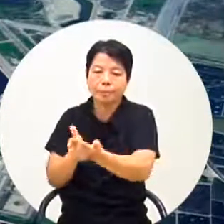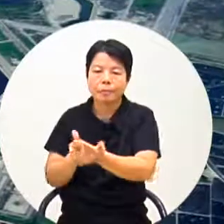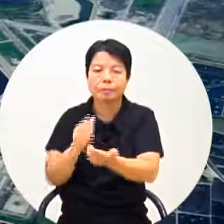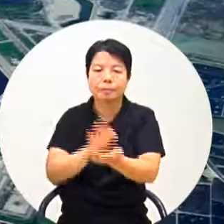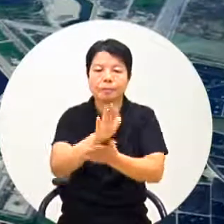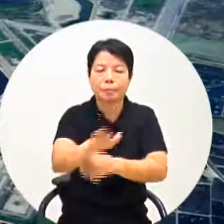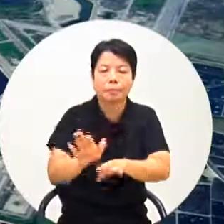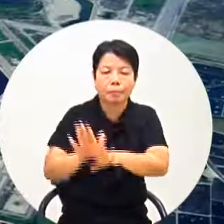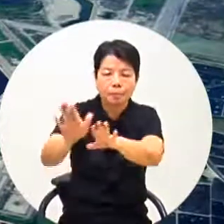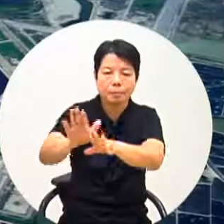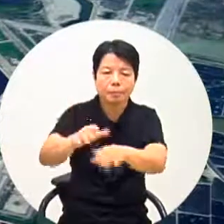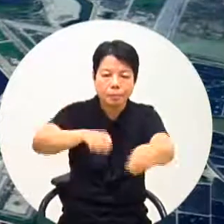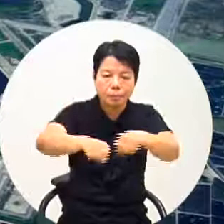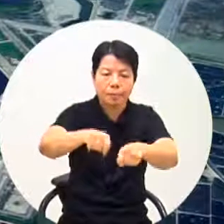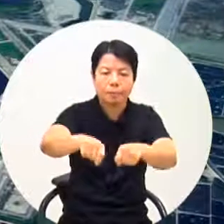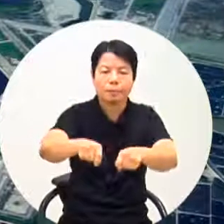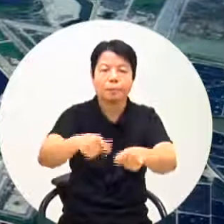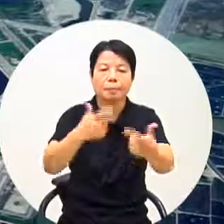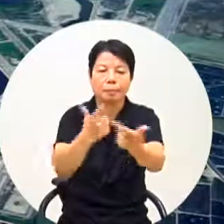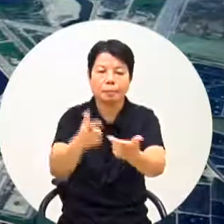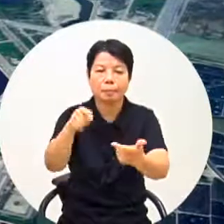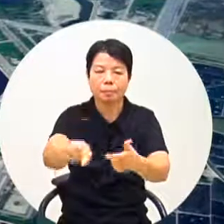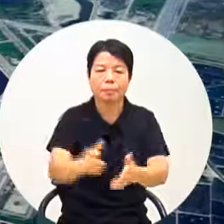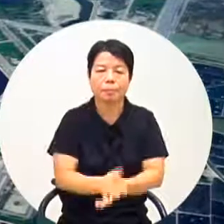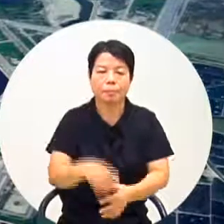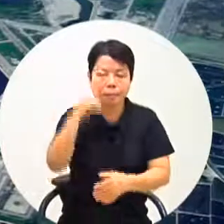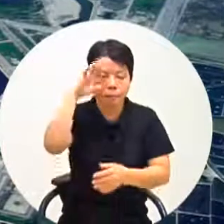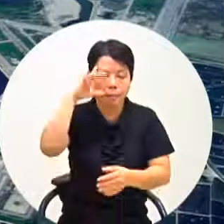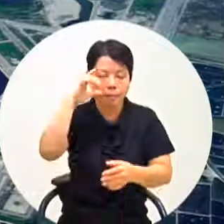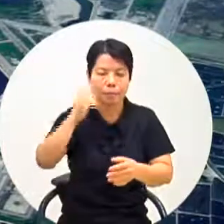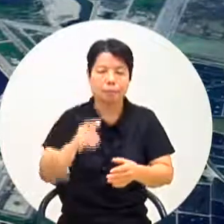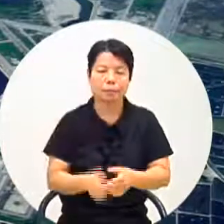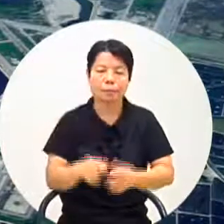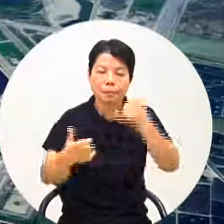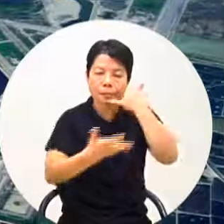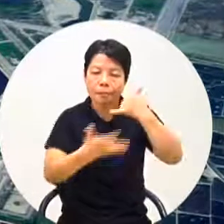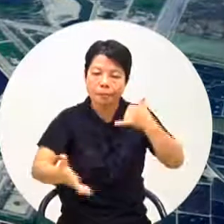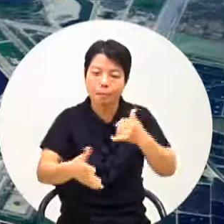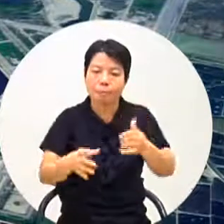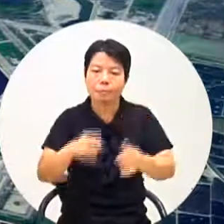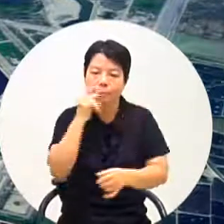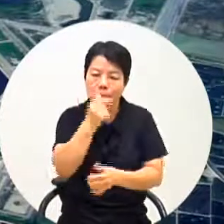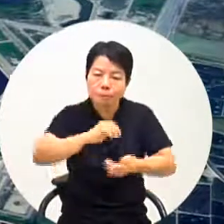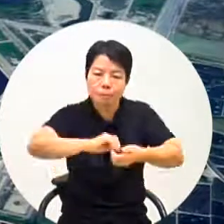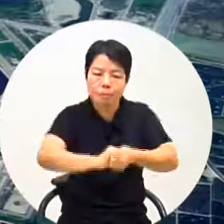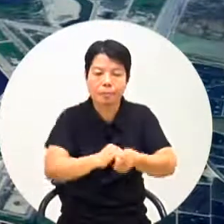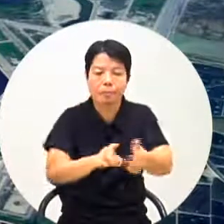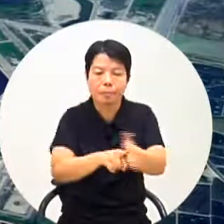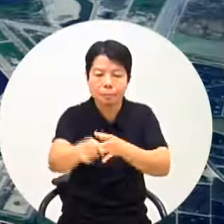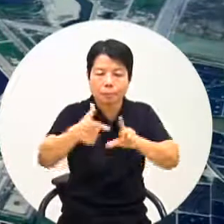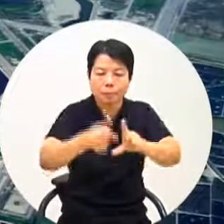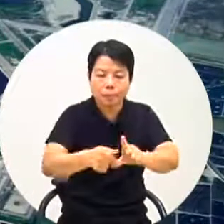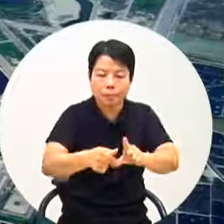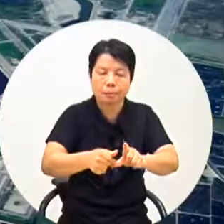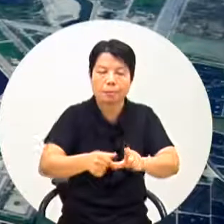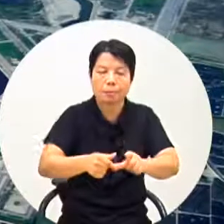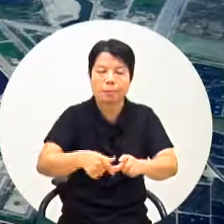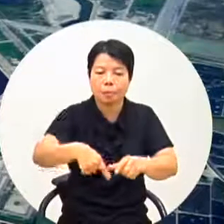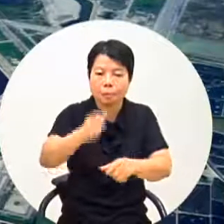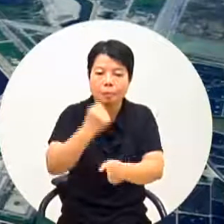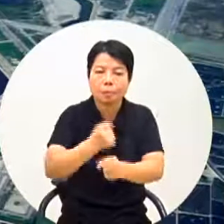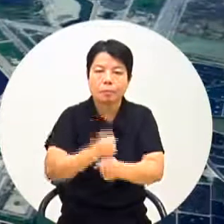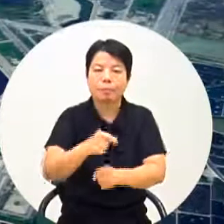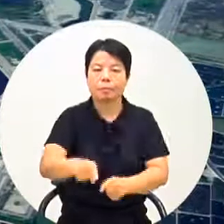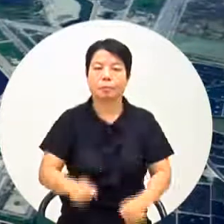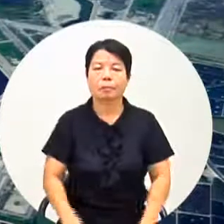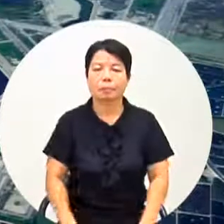关于绿能、海洋科技产业创新专区呢来进行。 那这个案子呢，是在新南阿嘎特定计划区